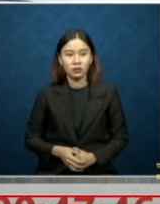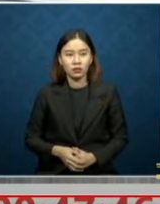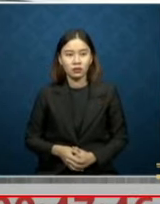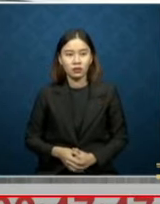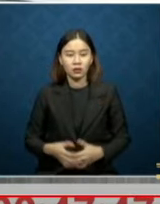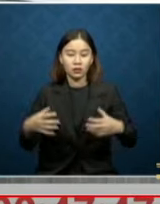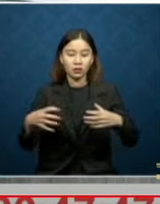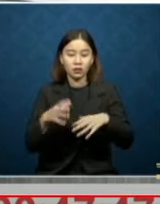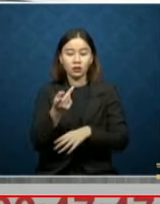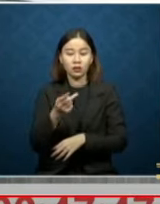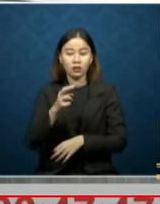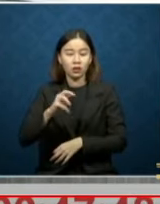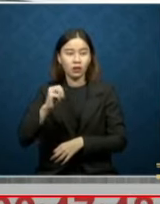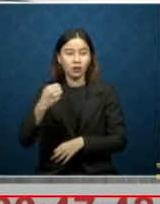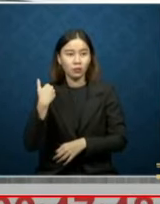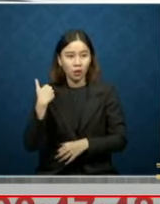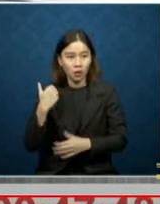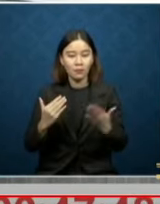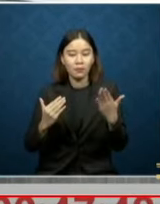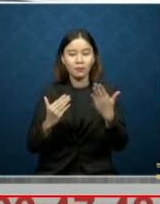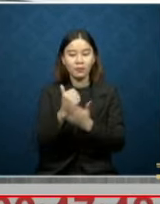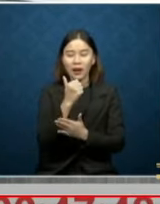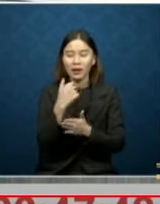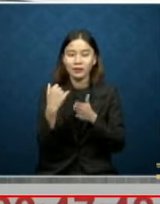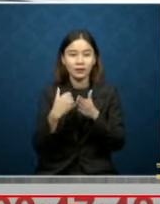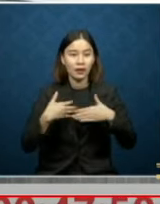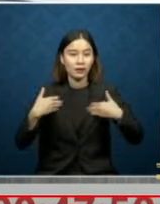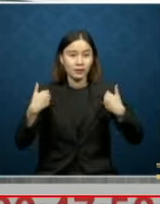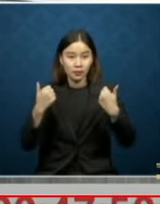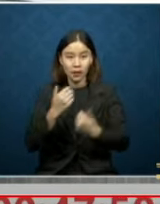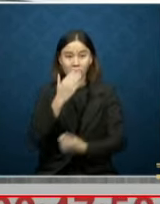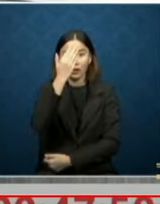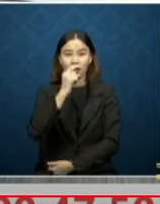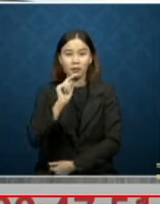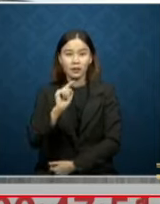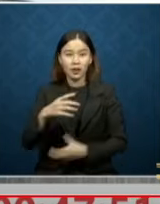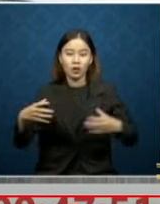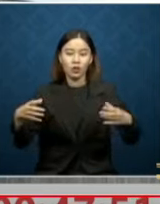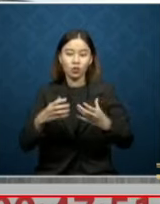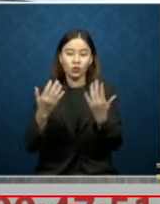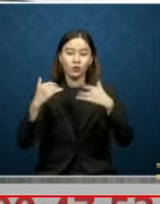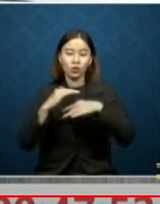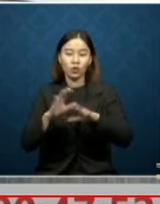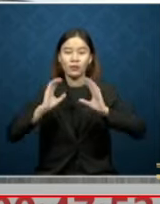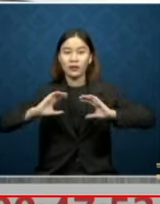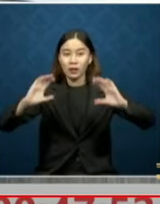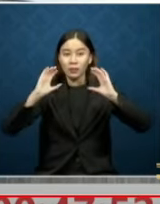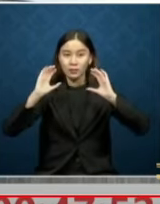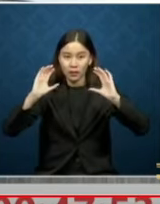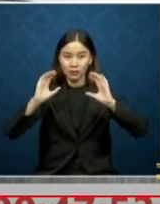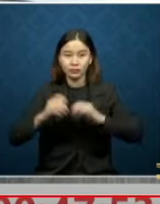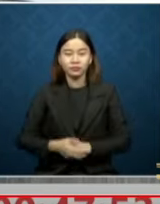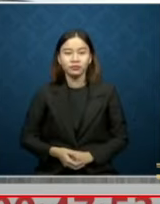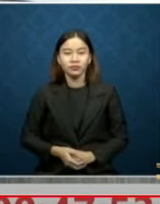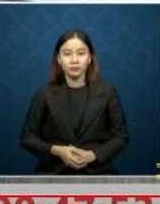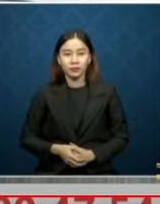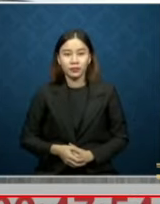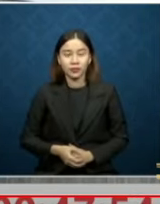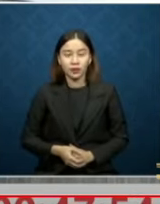134คณะรัฐมนตรีก็ผ่านสบายมากเพราะพรรคร่วมรัฐ